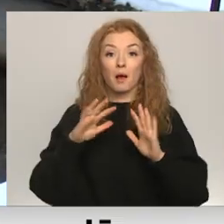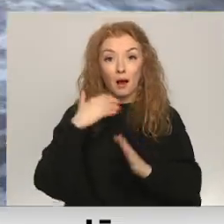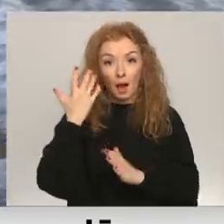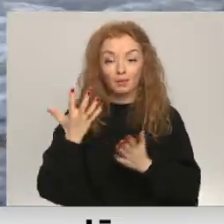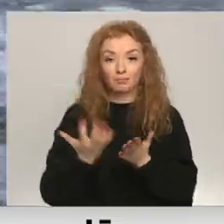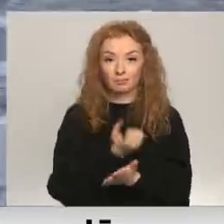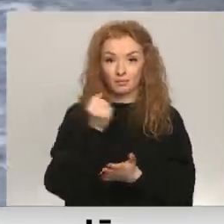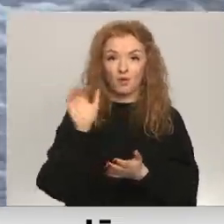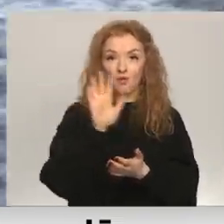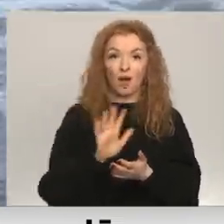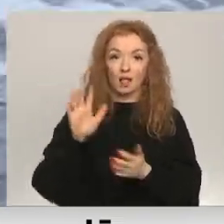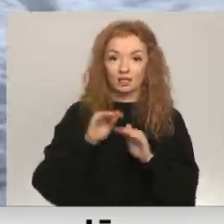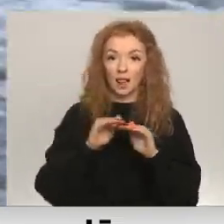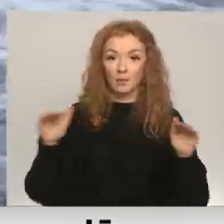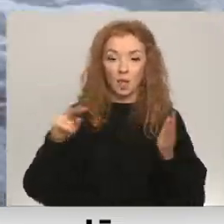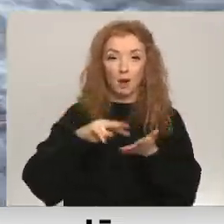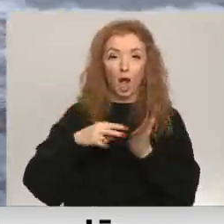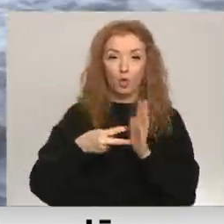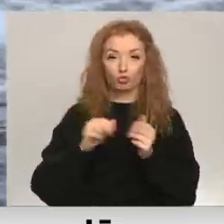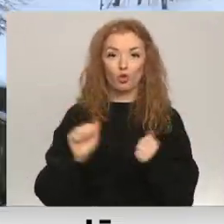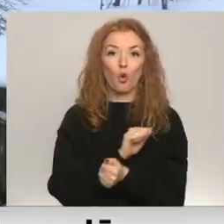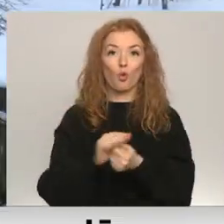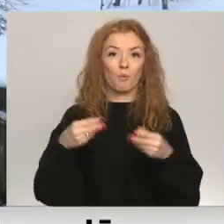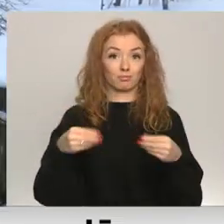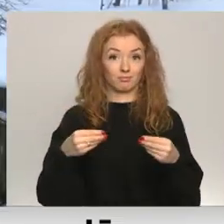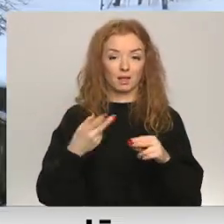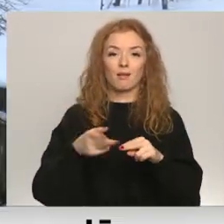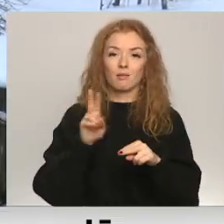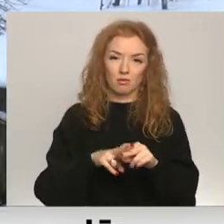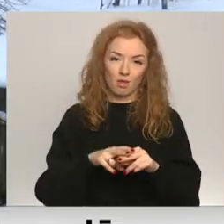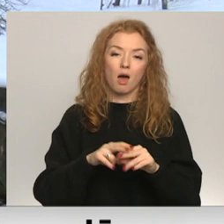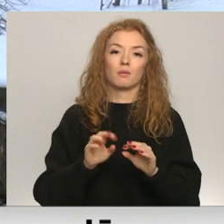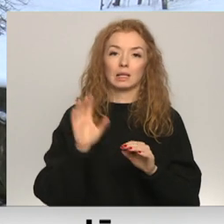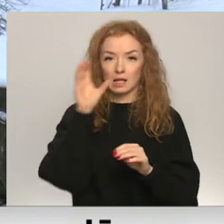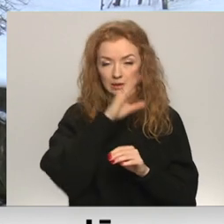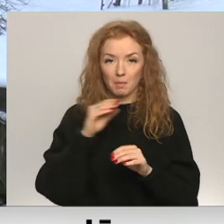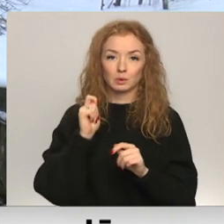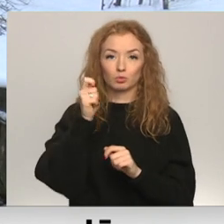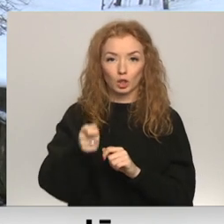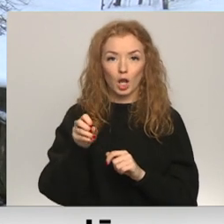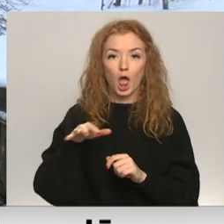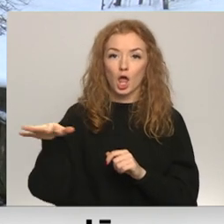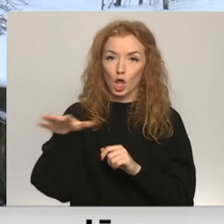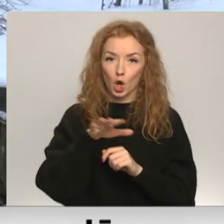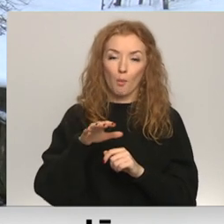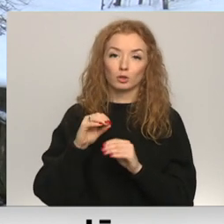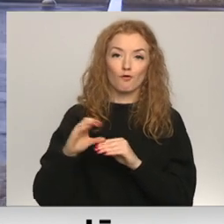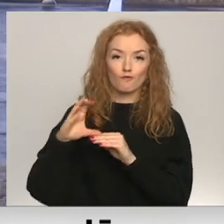iegūs nacionālā mēroga plānošanas dokumenta statusu, uz tā pamata būs iespējams piešķirt Eiropas fondu